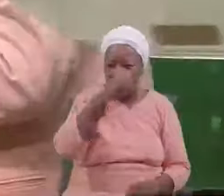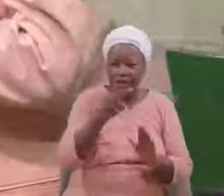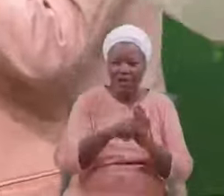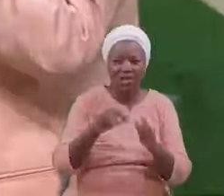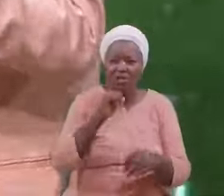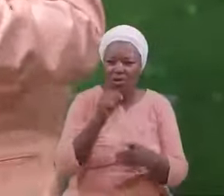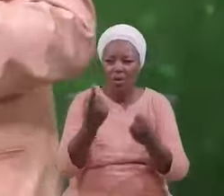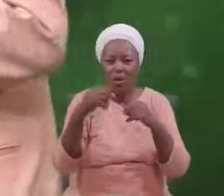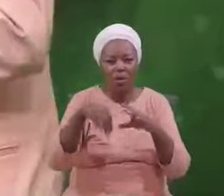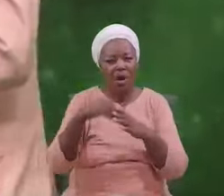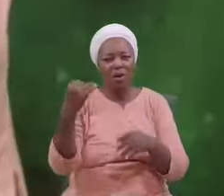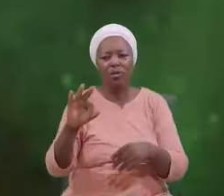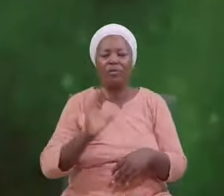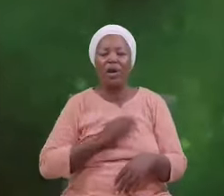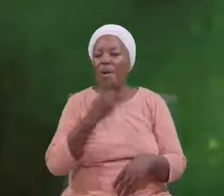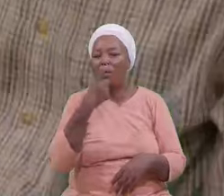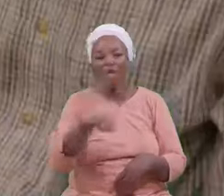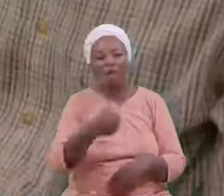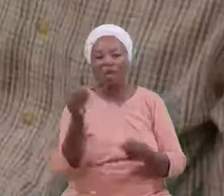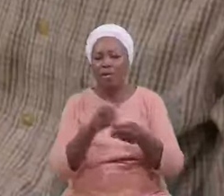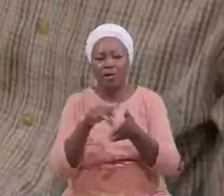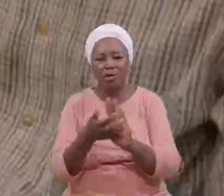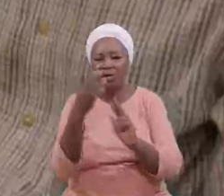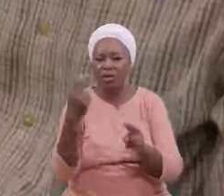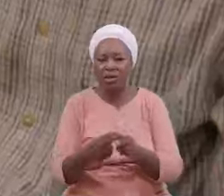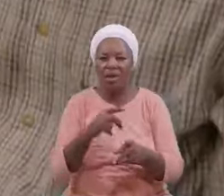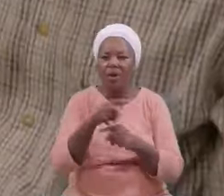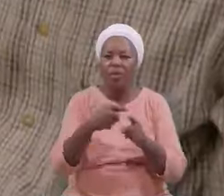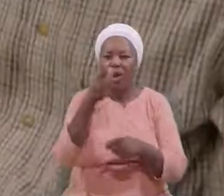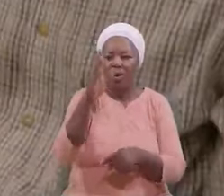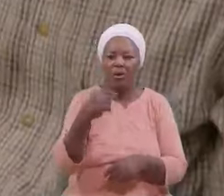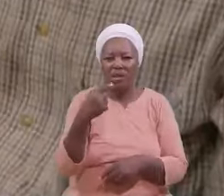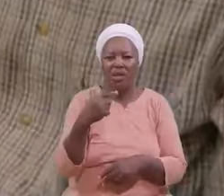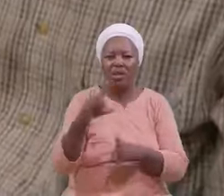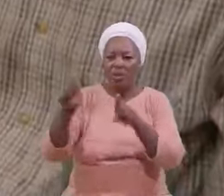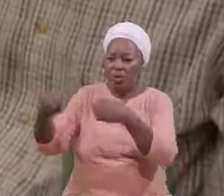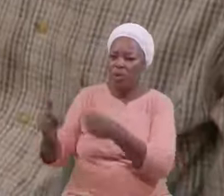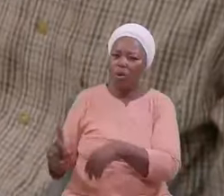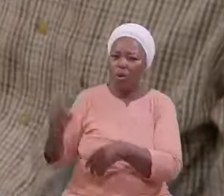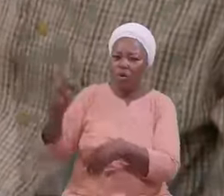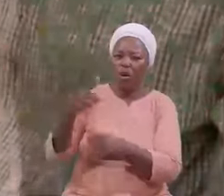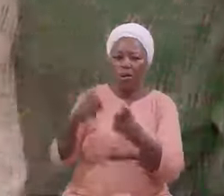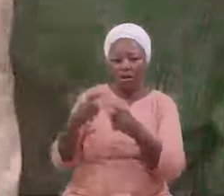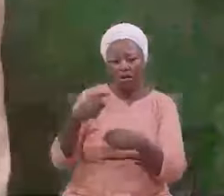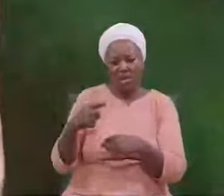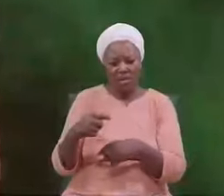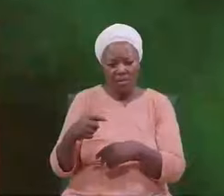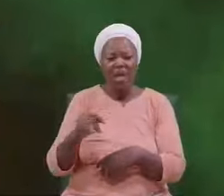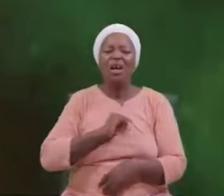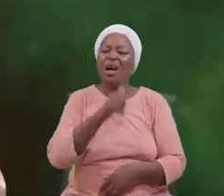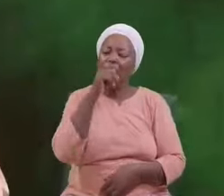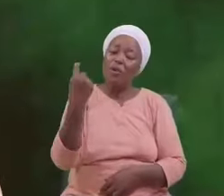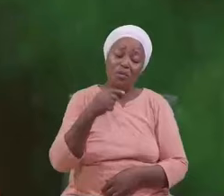de notre bouche. Lorsque Dieu dit « monte » et tu dis « je suis toujours en bas », c'est la